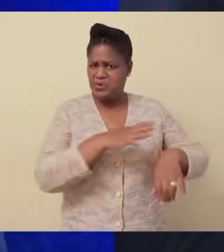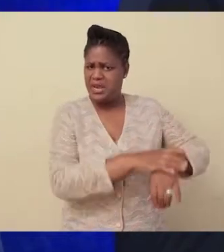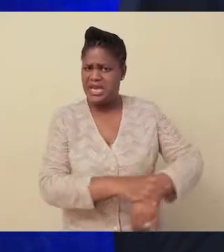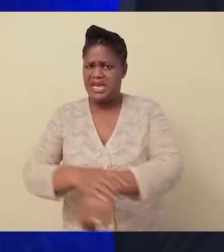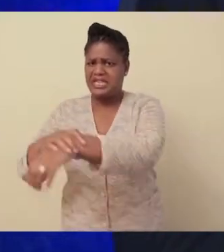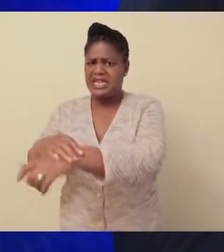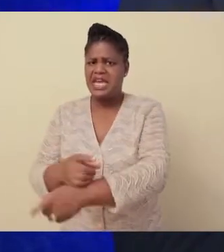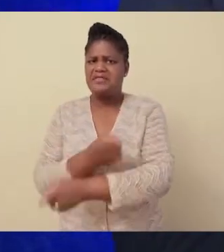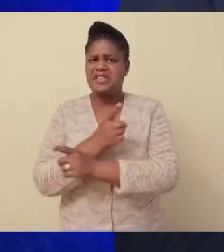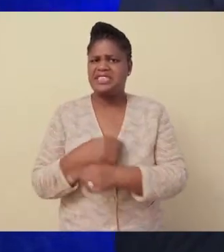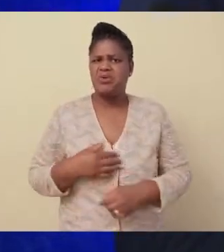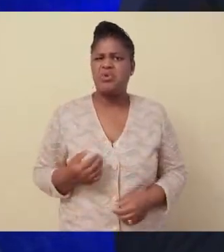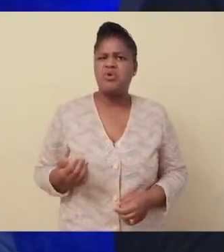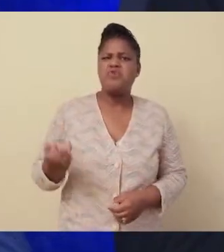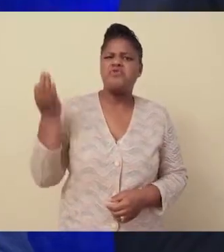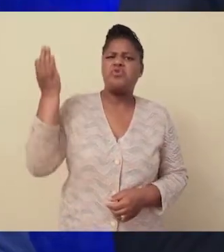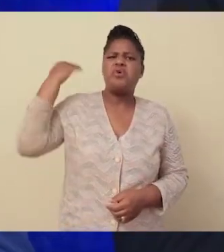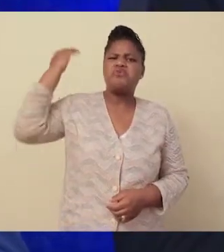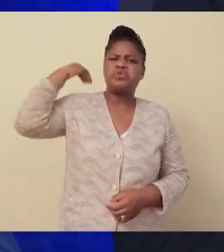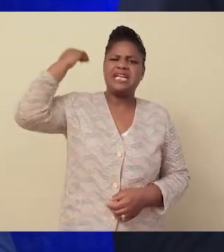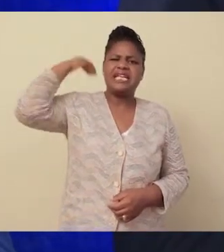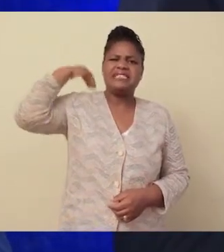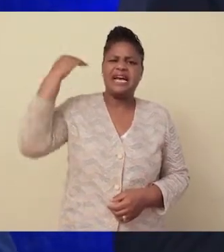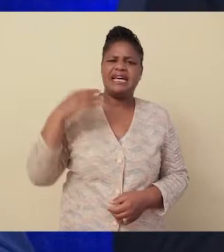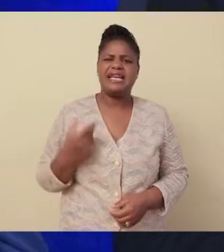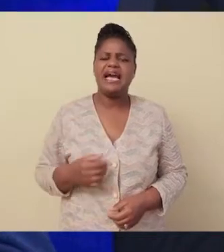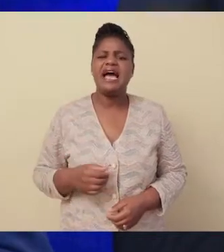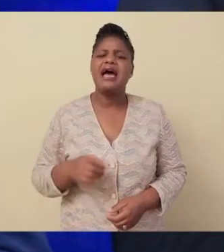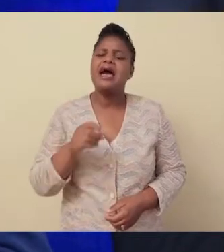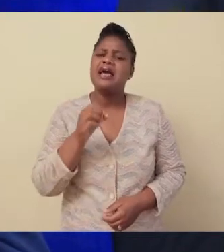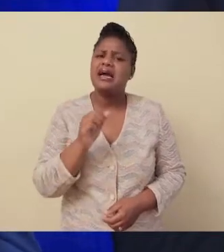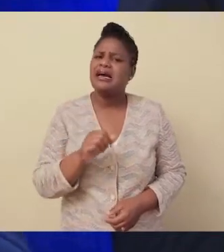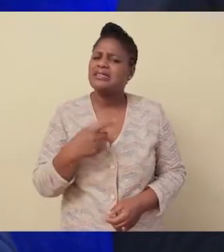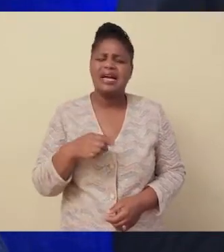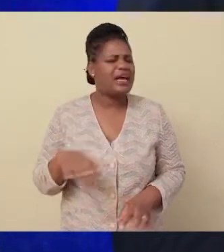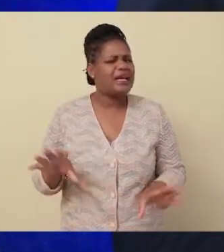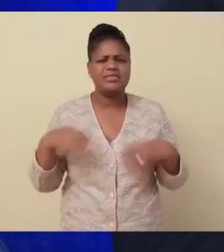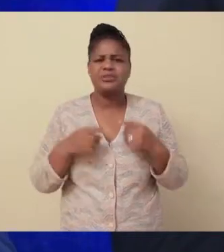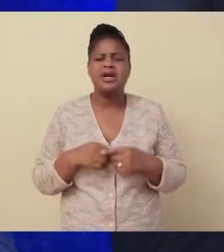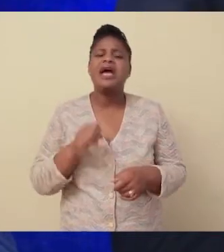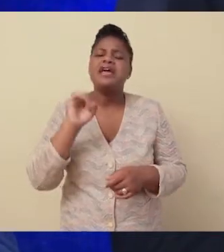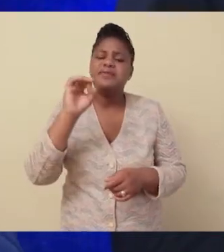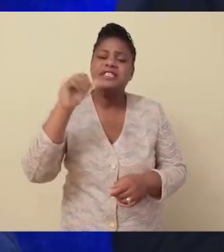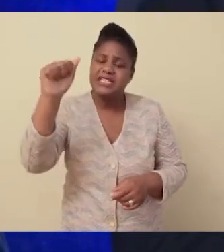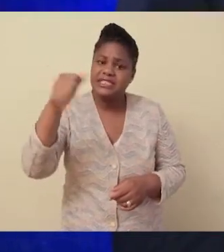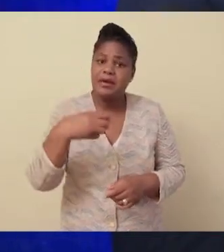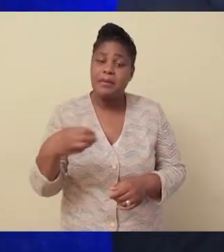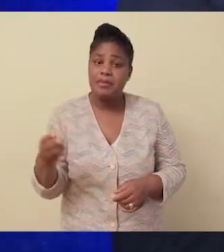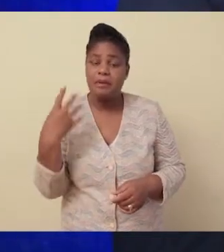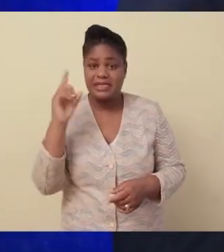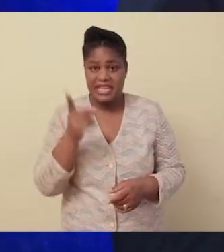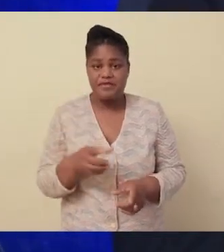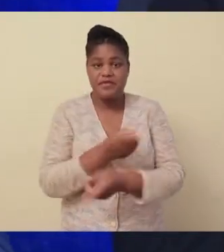yangu kana old schoolmate vanhu kana vari kumabasa ngavave ma workmates nyaya yekubasa iperere ipapo